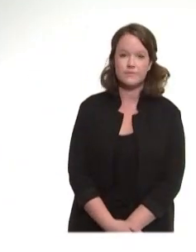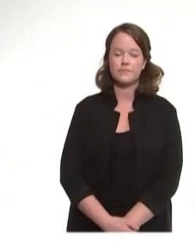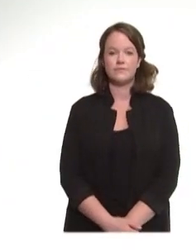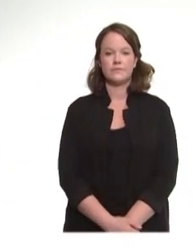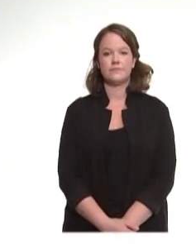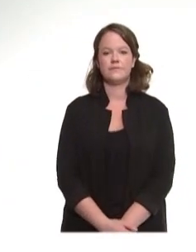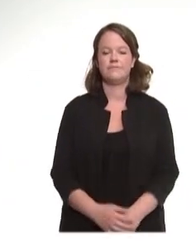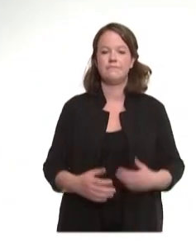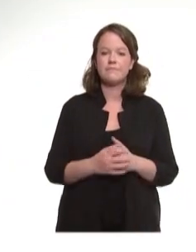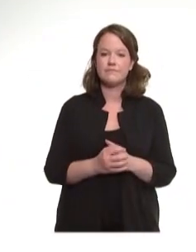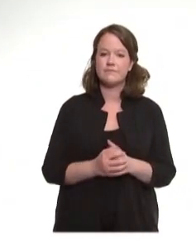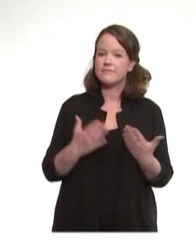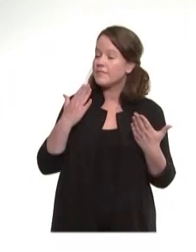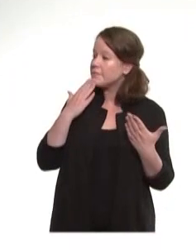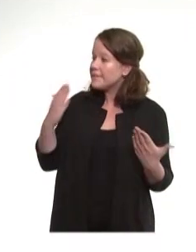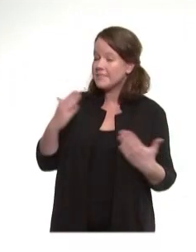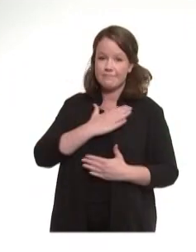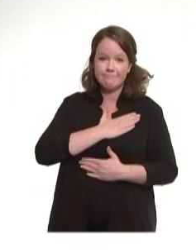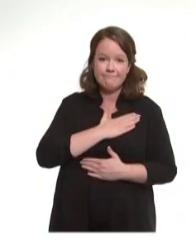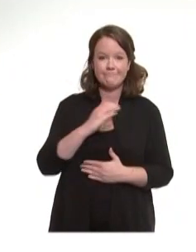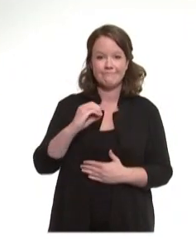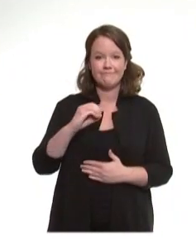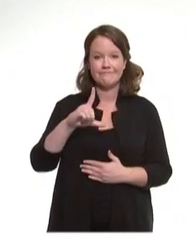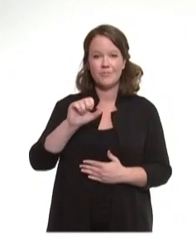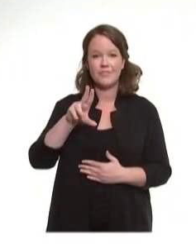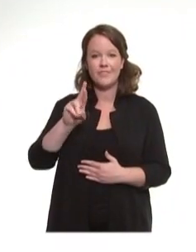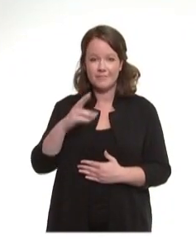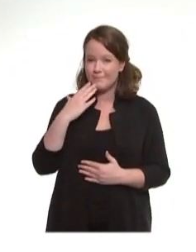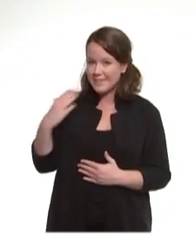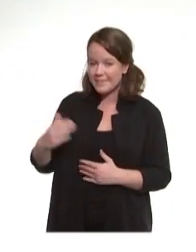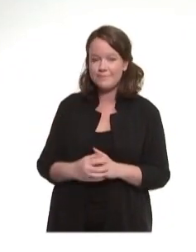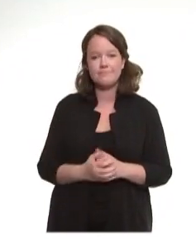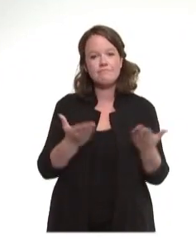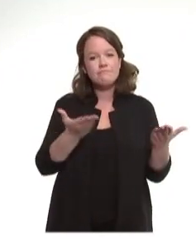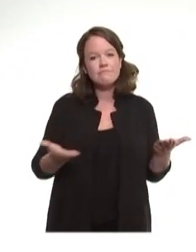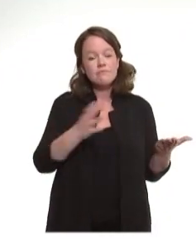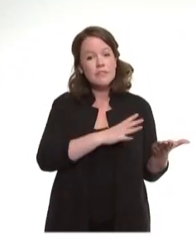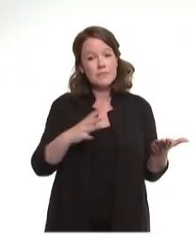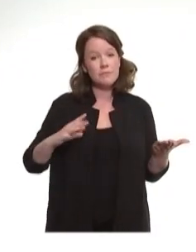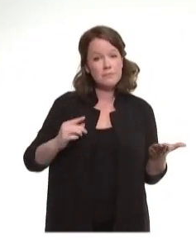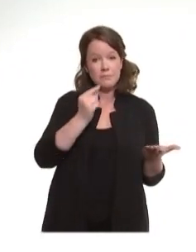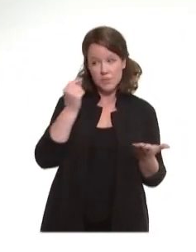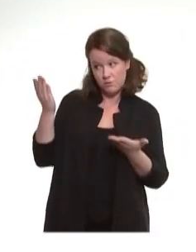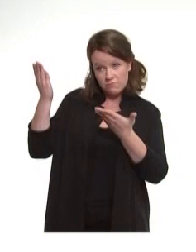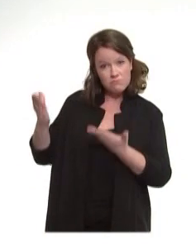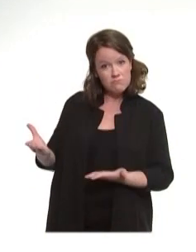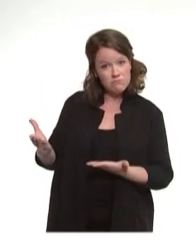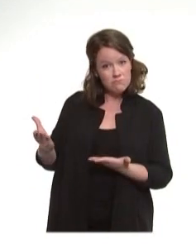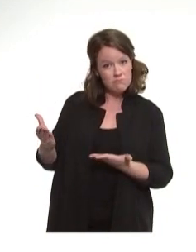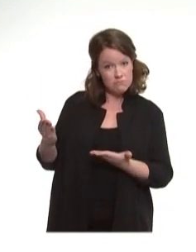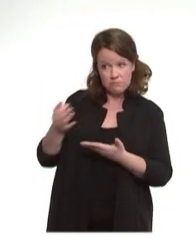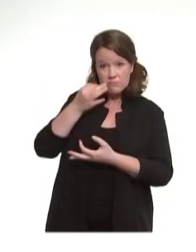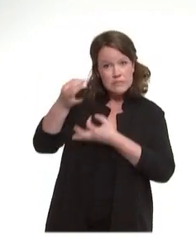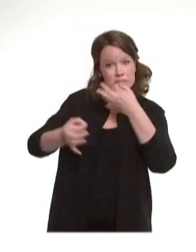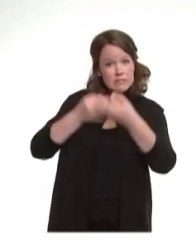merci cher olivier mesdames messieurs je voudrais tout d'abord m'associer aux mots que olivier